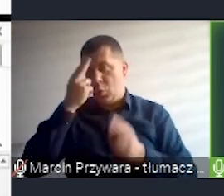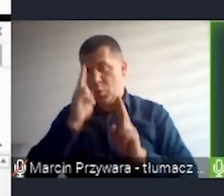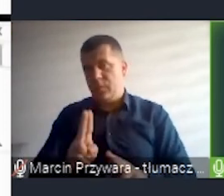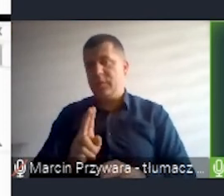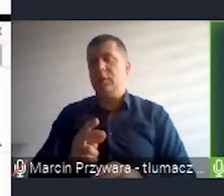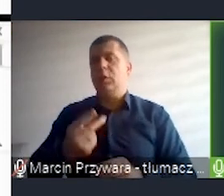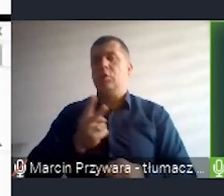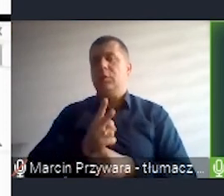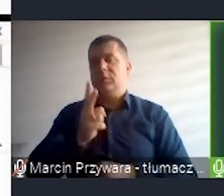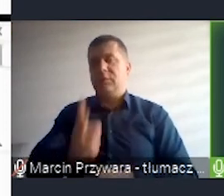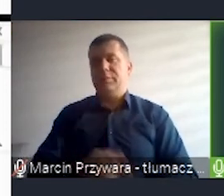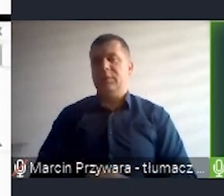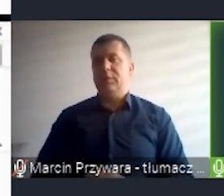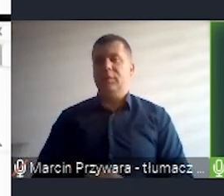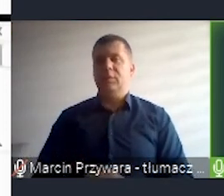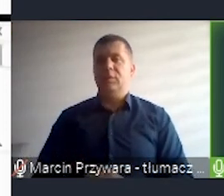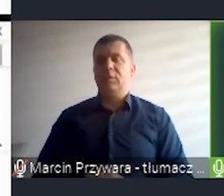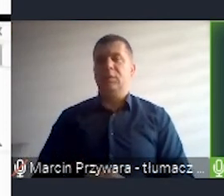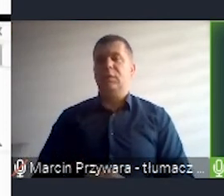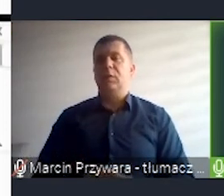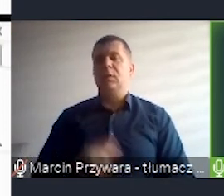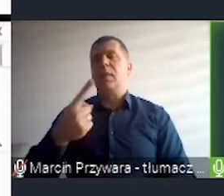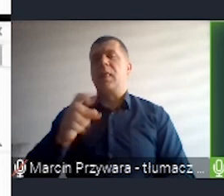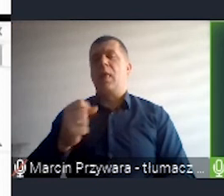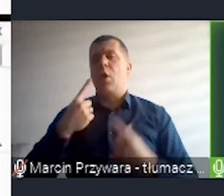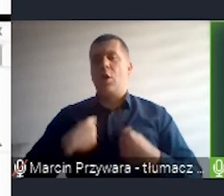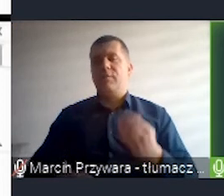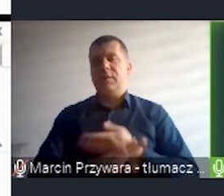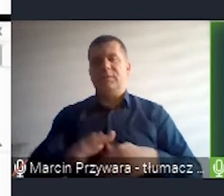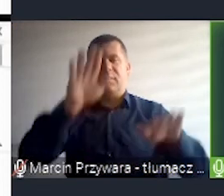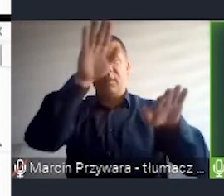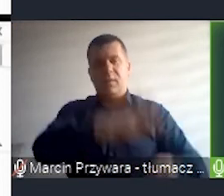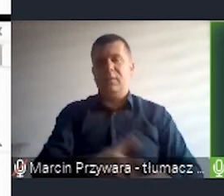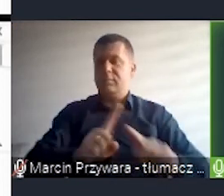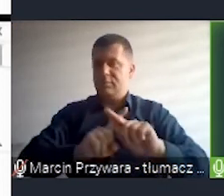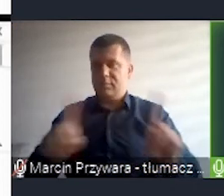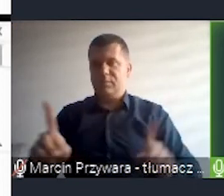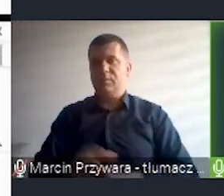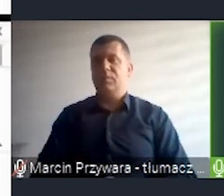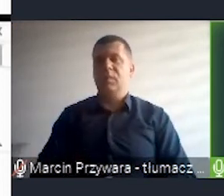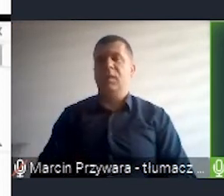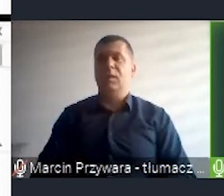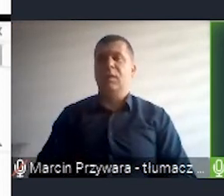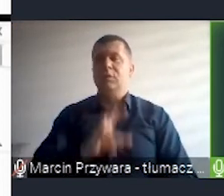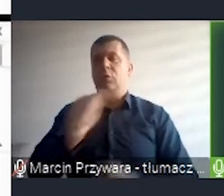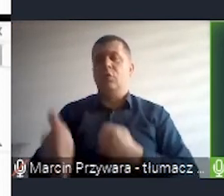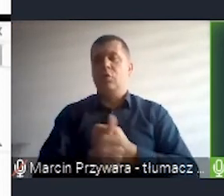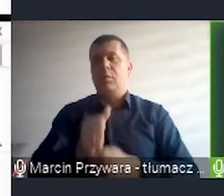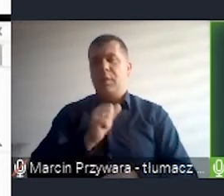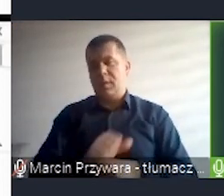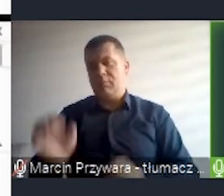dostępny? Czyli czy nie trzymacie danych osobowych na wierzchu, czy dokumentacja jest